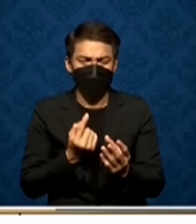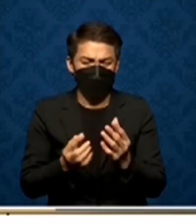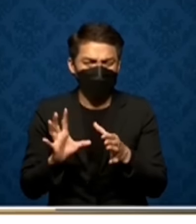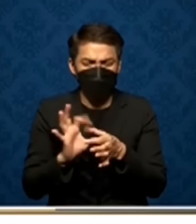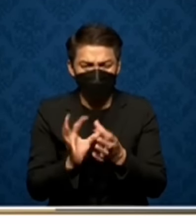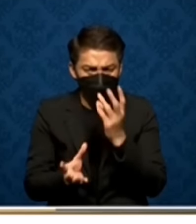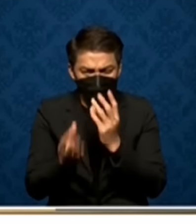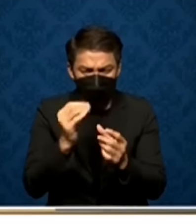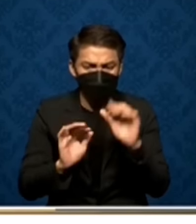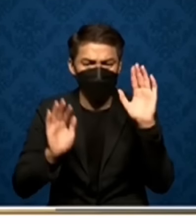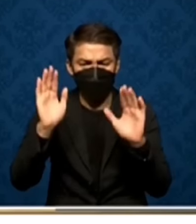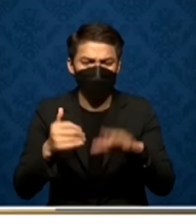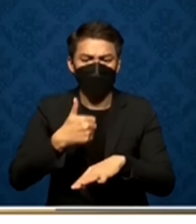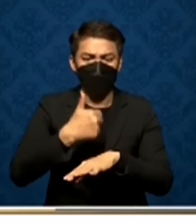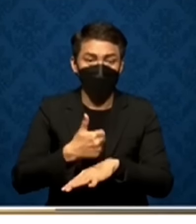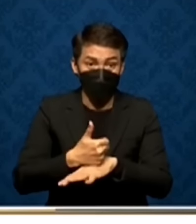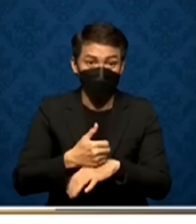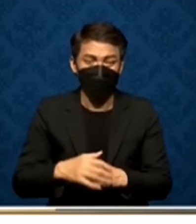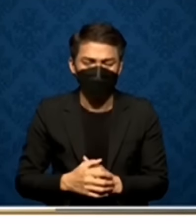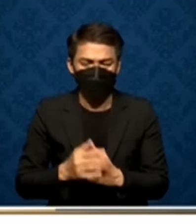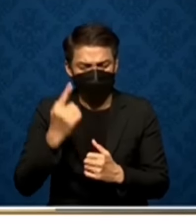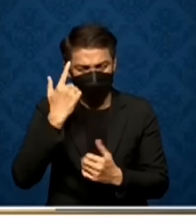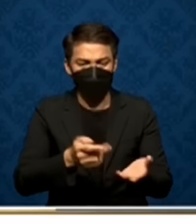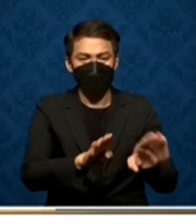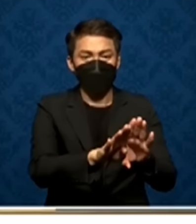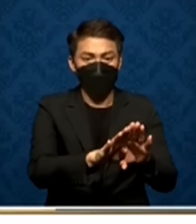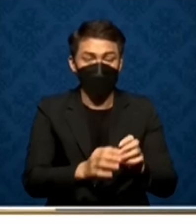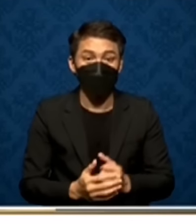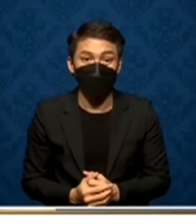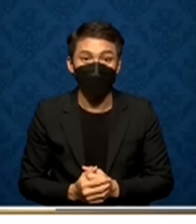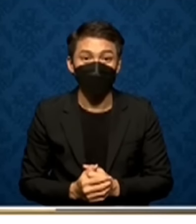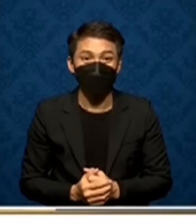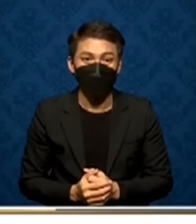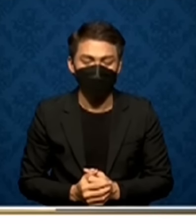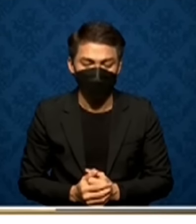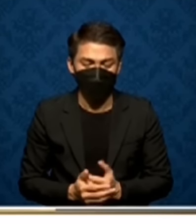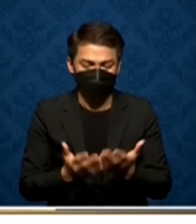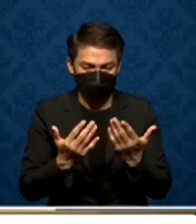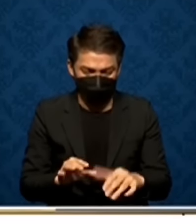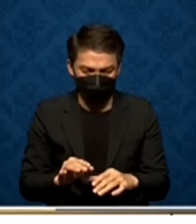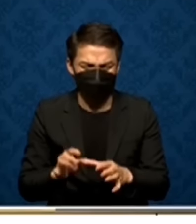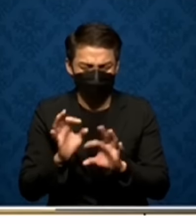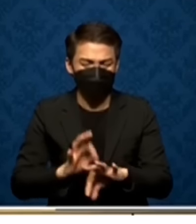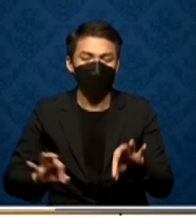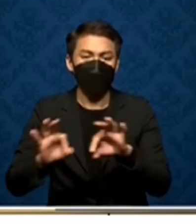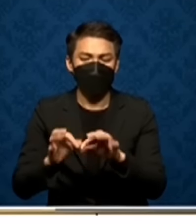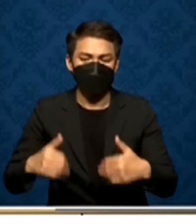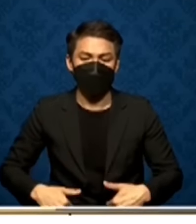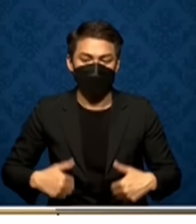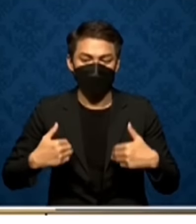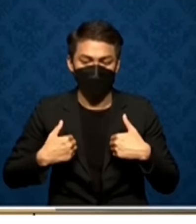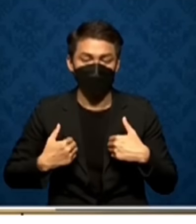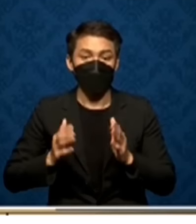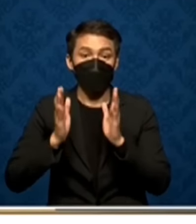ไปเปิดให้ผมเชื่อว่าเป็นอย่างนั้นนะแล้วที่สำคัญก็คือท่านก็เอาชีวิตของคนไป